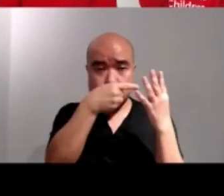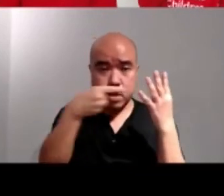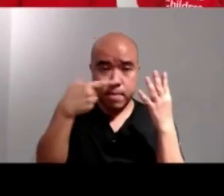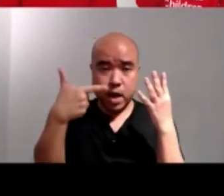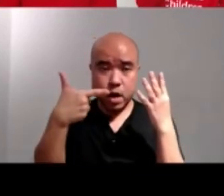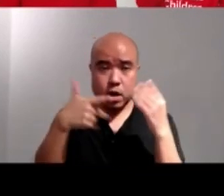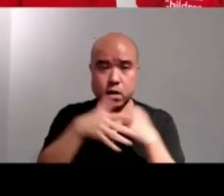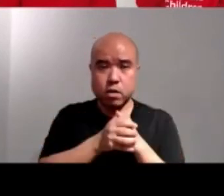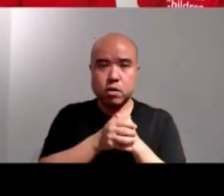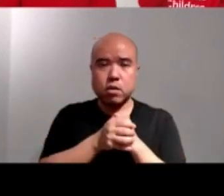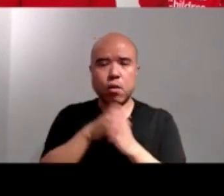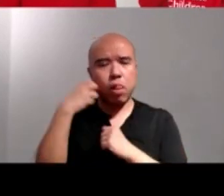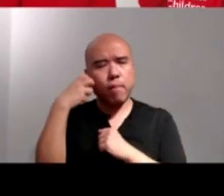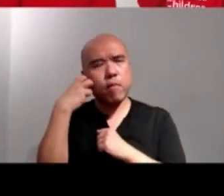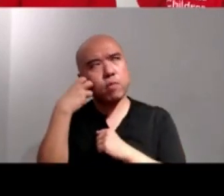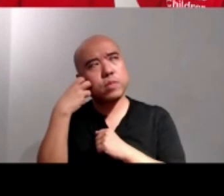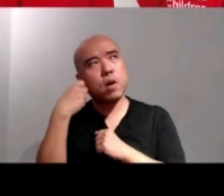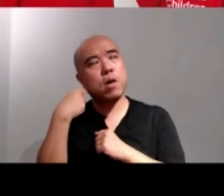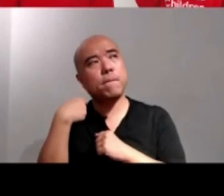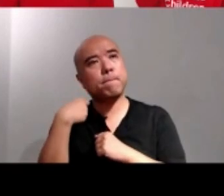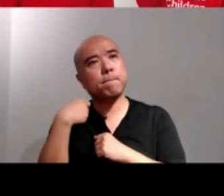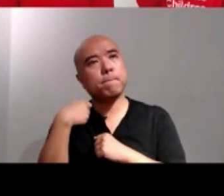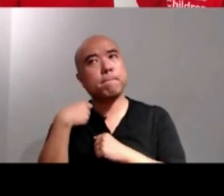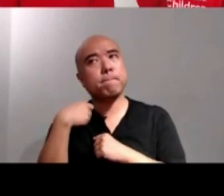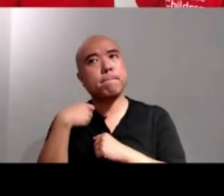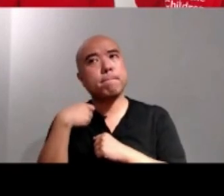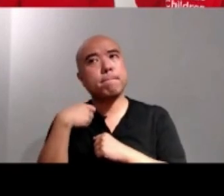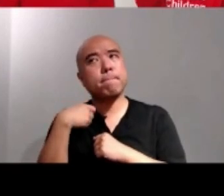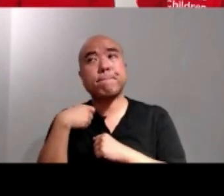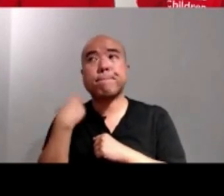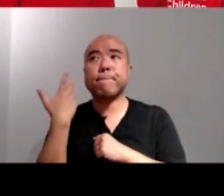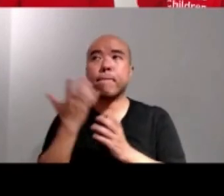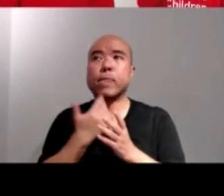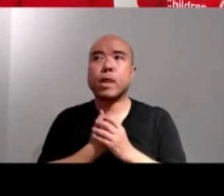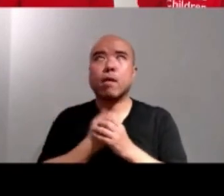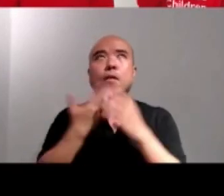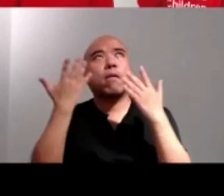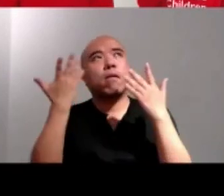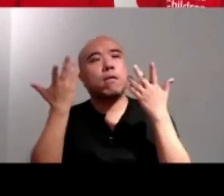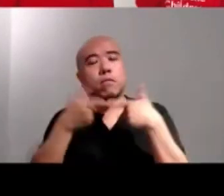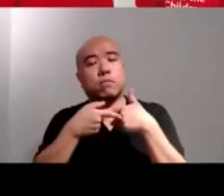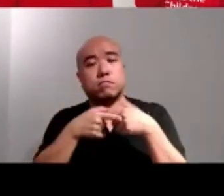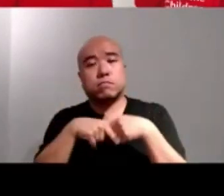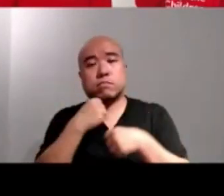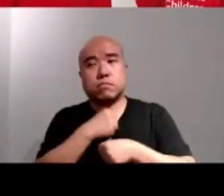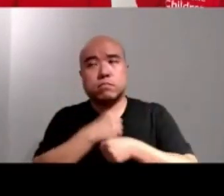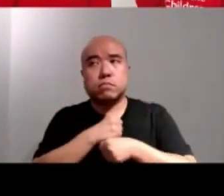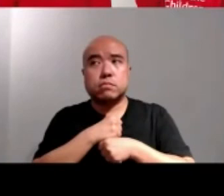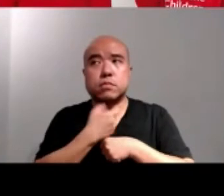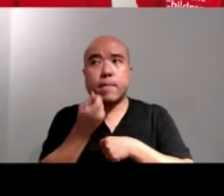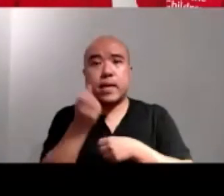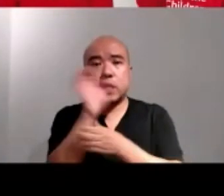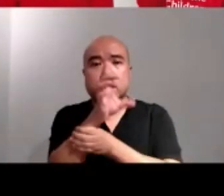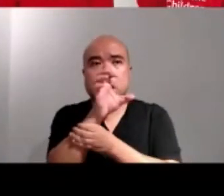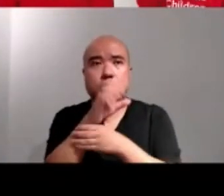翻微電影嘅結局啊，就同唔同嘅角色去出發啦。而喺呢一個嘅創作微電影之後咧，佢哋更加係